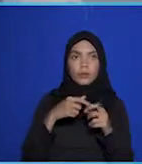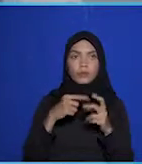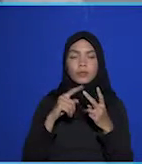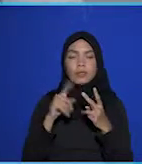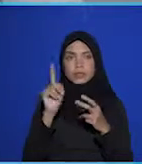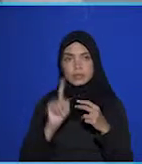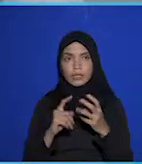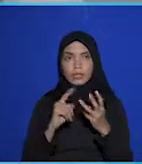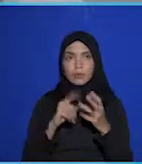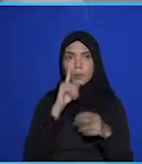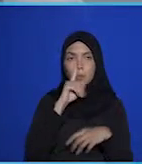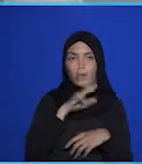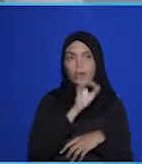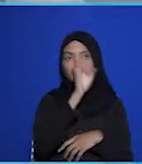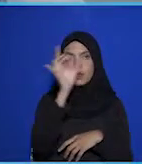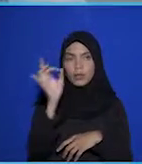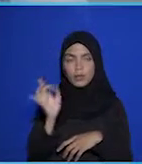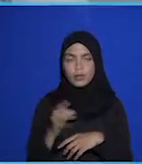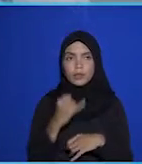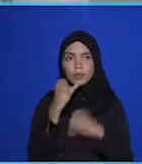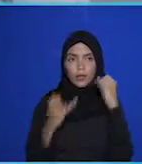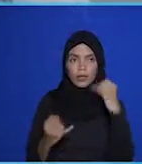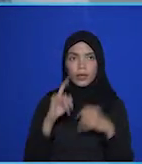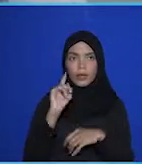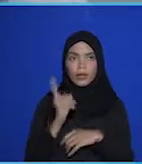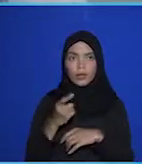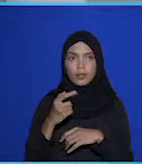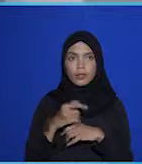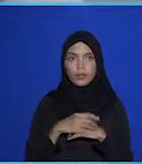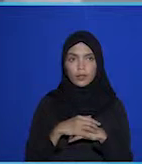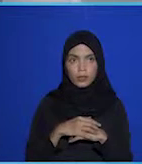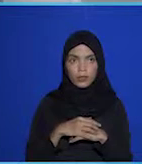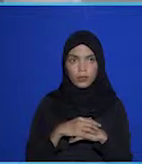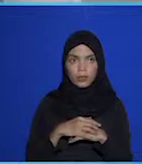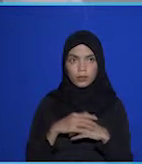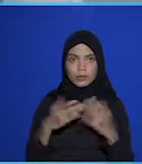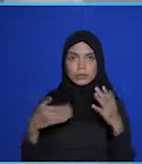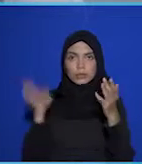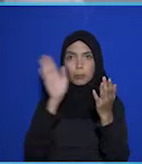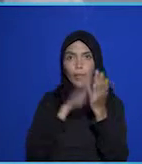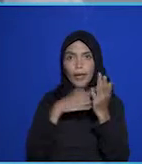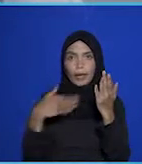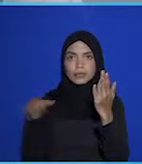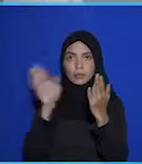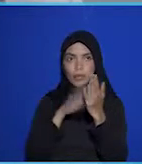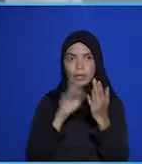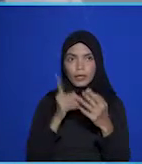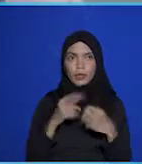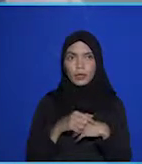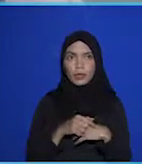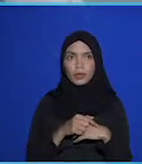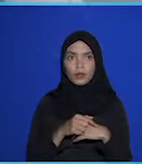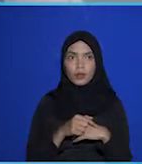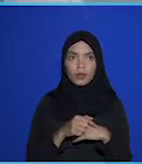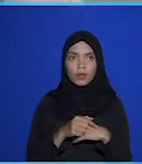panas, Ibu Menteri minta supaya segera diganti. Jadi Ibu Menteri sampai detail-detail hal-hal seperti begitu. Kemudian recovery BBM,